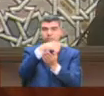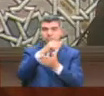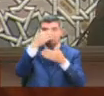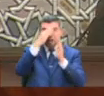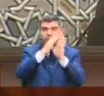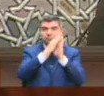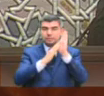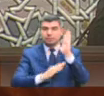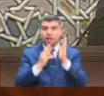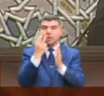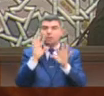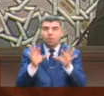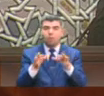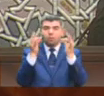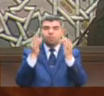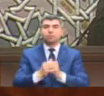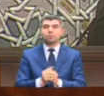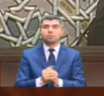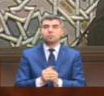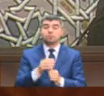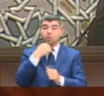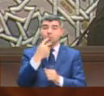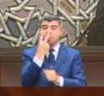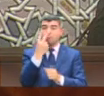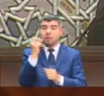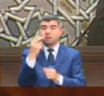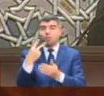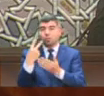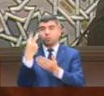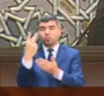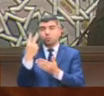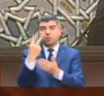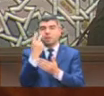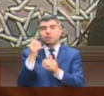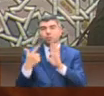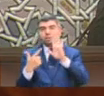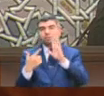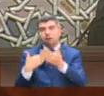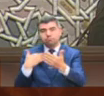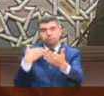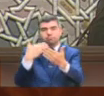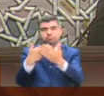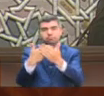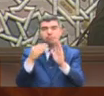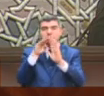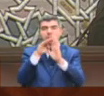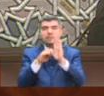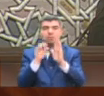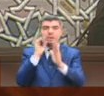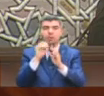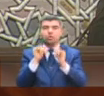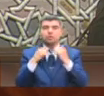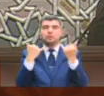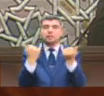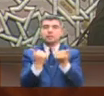الفقرة الثالثة منه، وعملاً بمقتضيات المواد من 202 إلى 207 من النظام الداخلي، يعقد مجلس النواب هذه